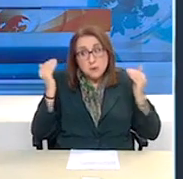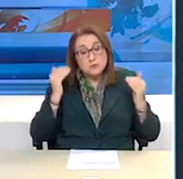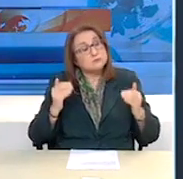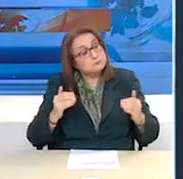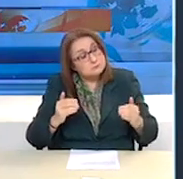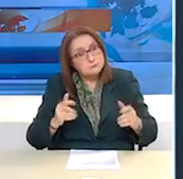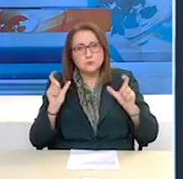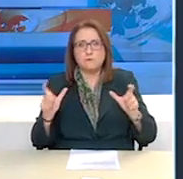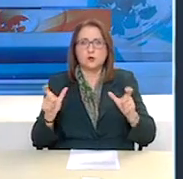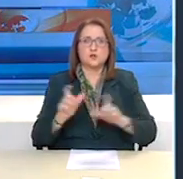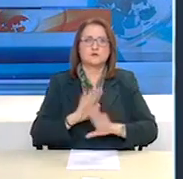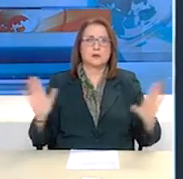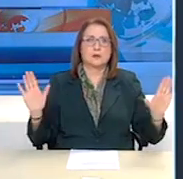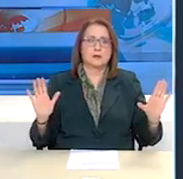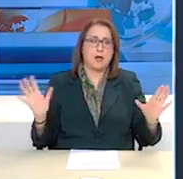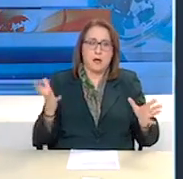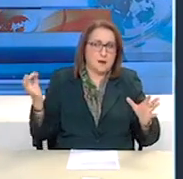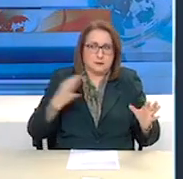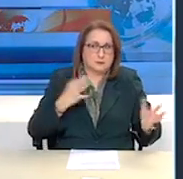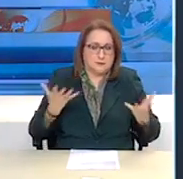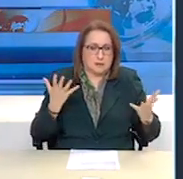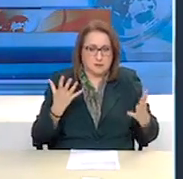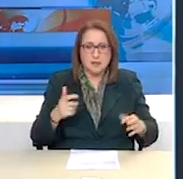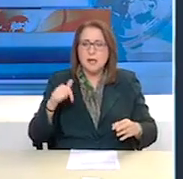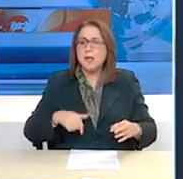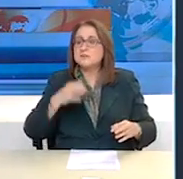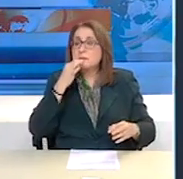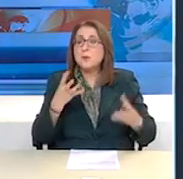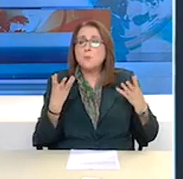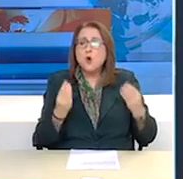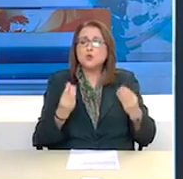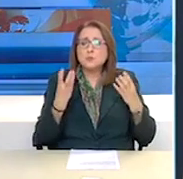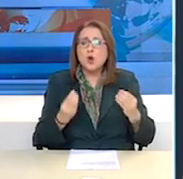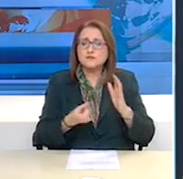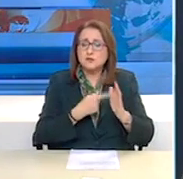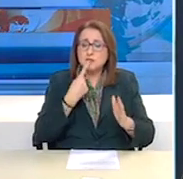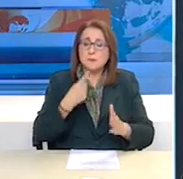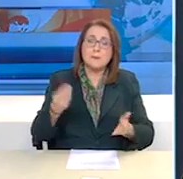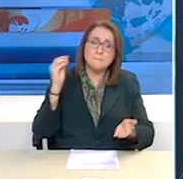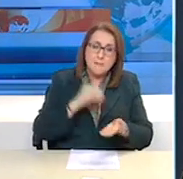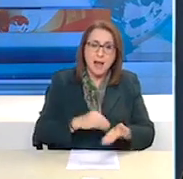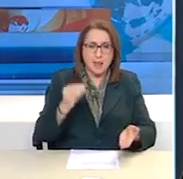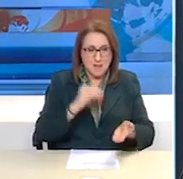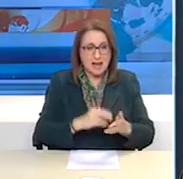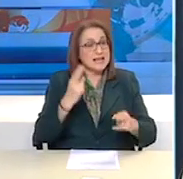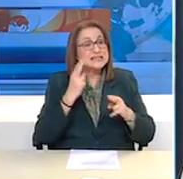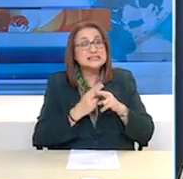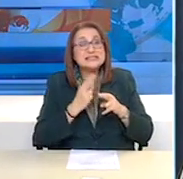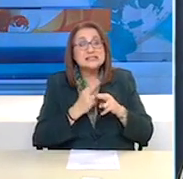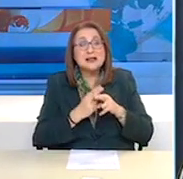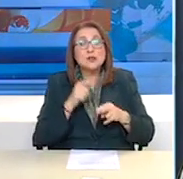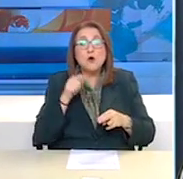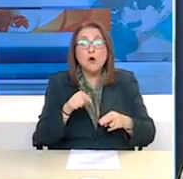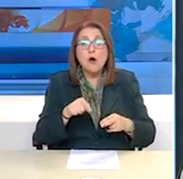ό,τι αφορά τώρα την πρωτοβάθμια φροντίδα υγείας, έχουμε πει πάρα πολλές φορές ότι παίζει και θα παίξει σημαντικό ρόλο στη